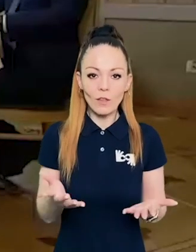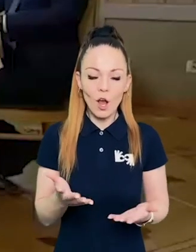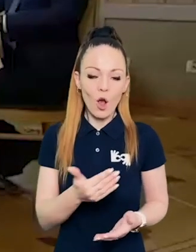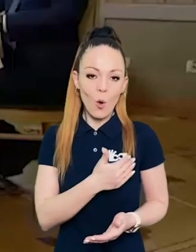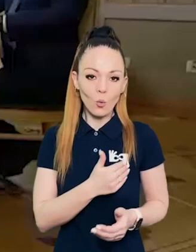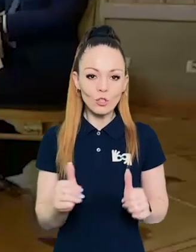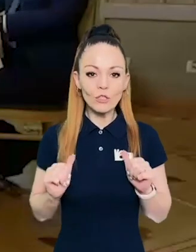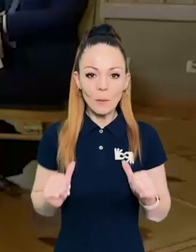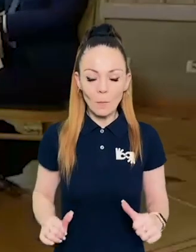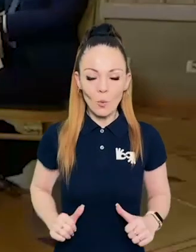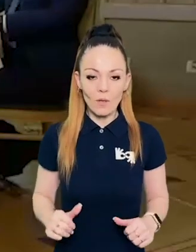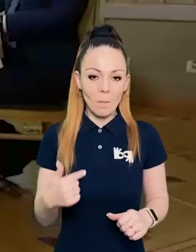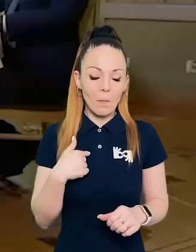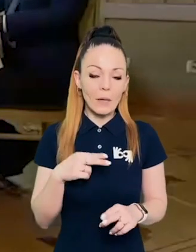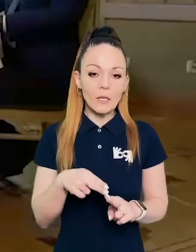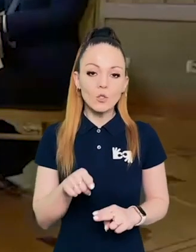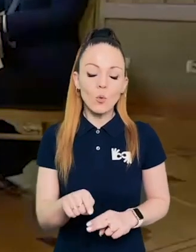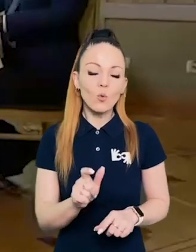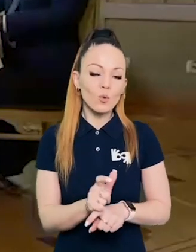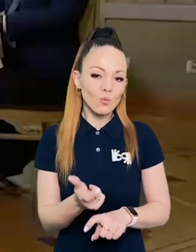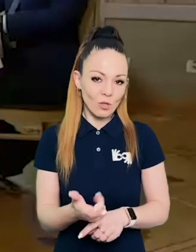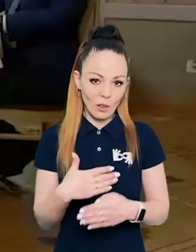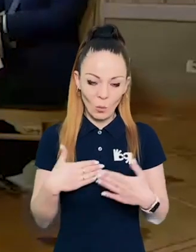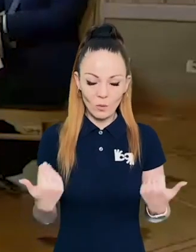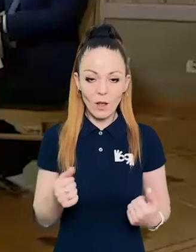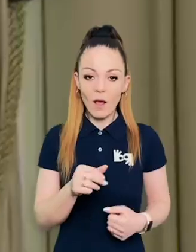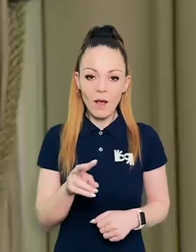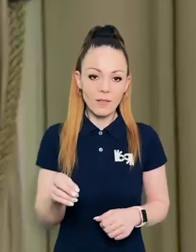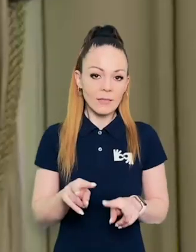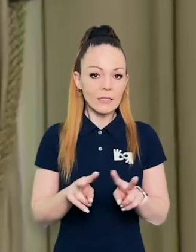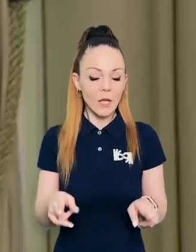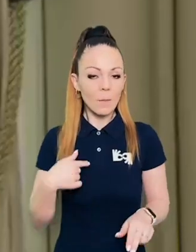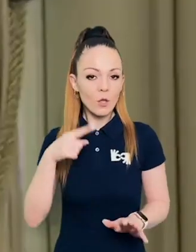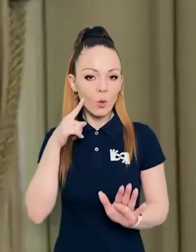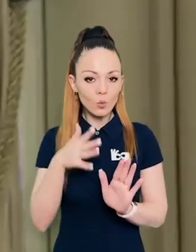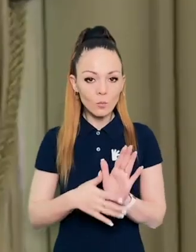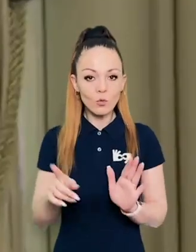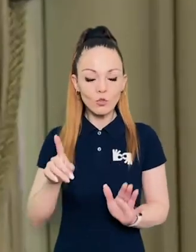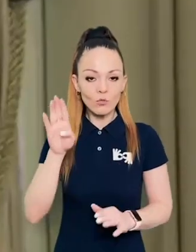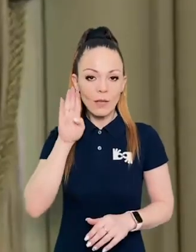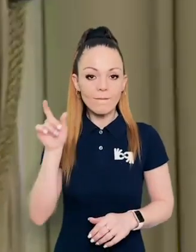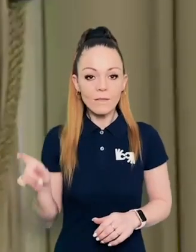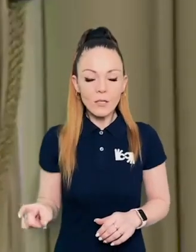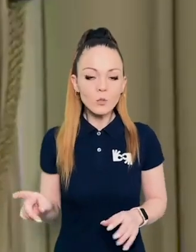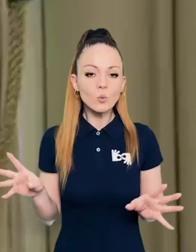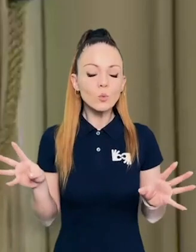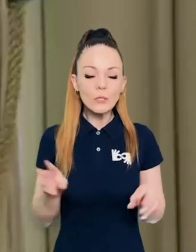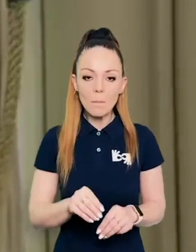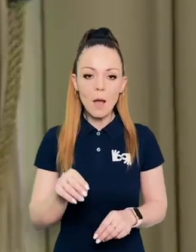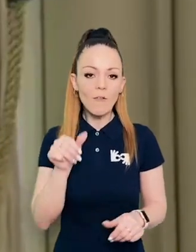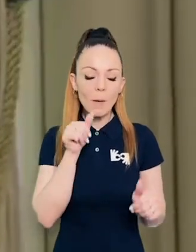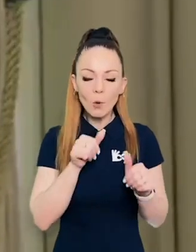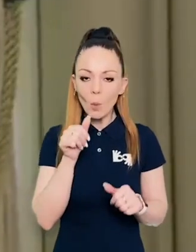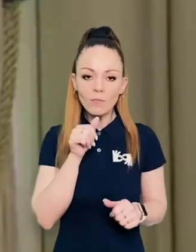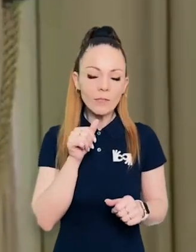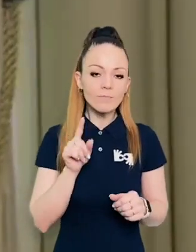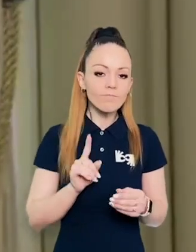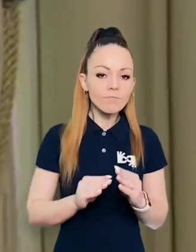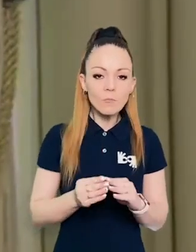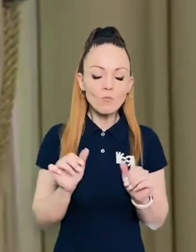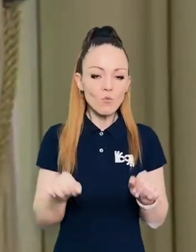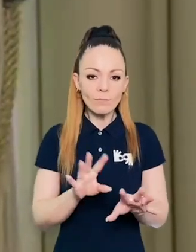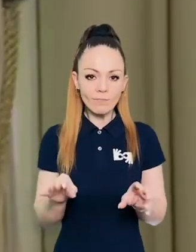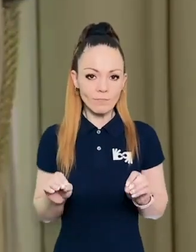будь-яка людина, яка хоче спокою, мені цього дуже не хотілося. Але так само я розуміла, що він з усіма випробуваннями